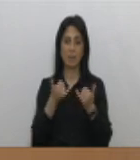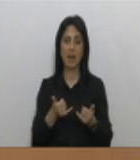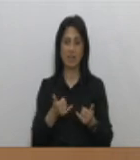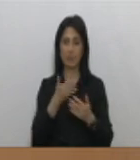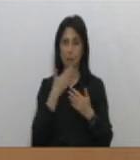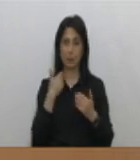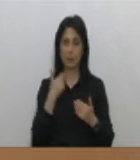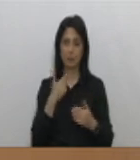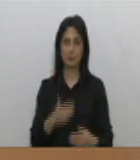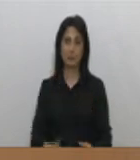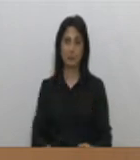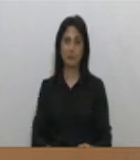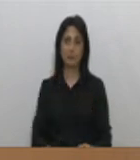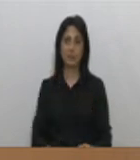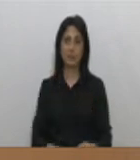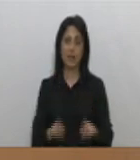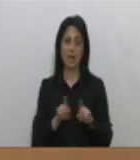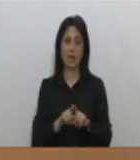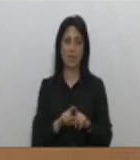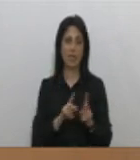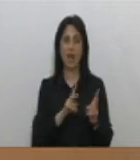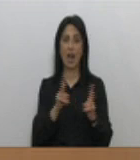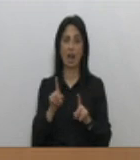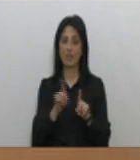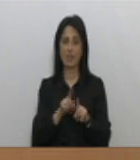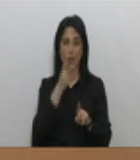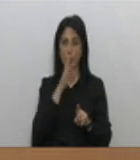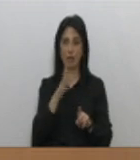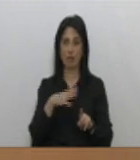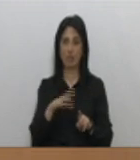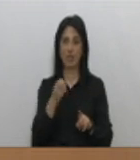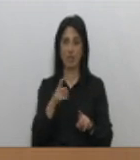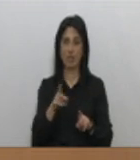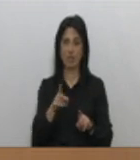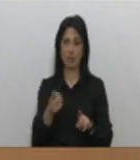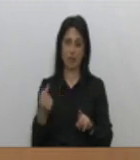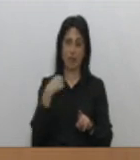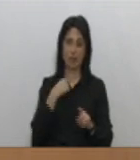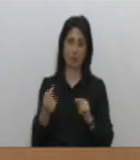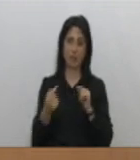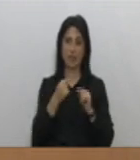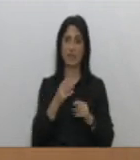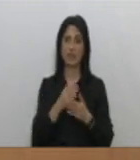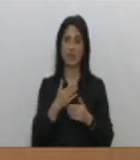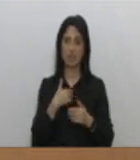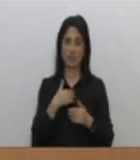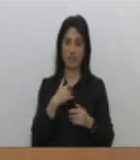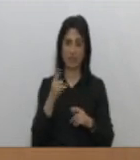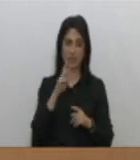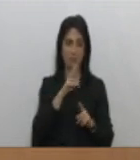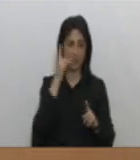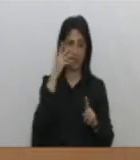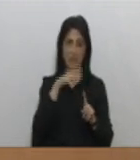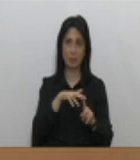არცევთ, ეგეთი ჯერ არავის არ უნახავს ამ ქვეყანაში. Კიდე აქეთ გაქვთ პრეტენზია, რომ ჩვენ ვესხმით ვინმეს